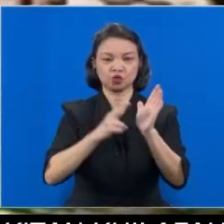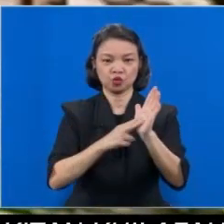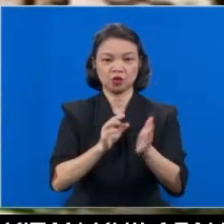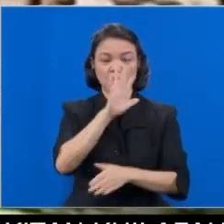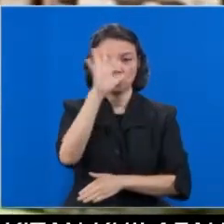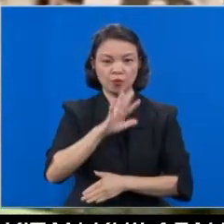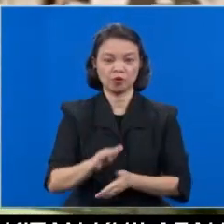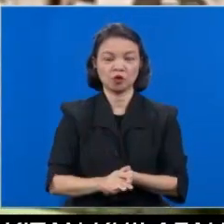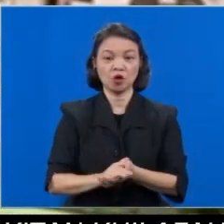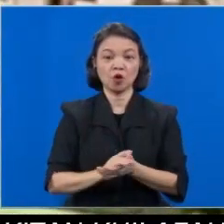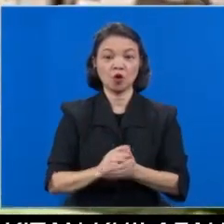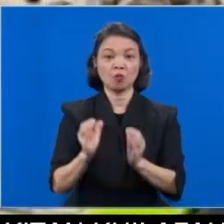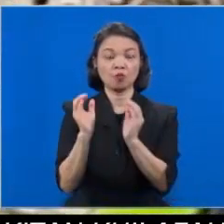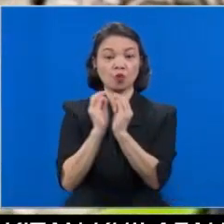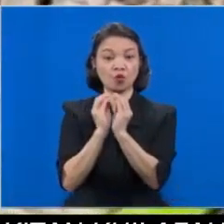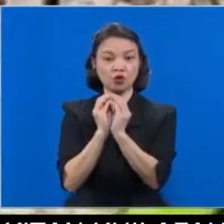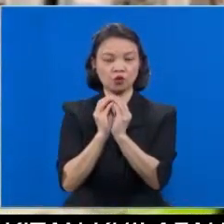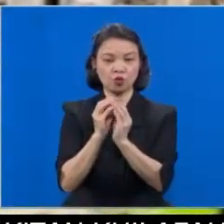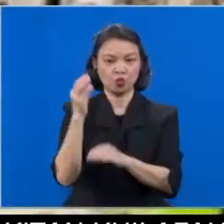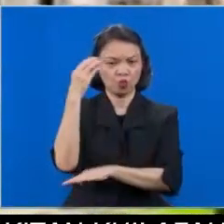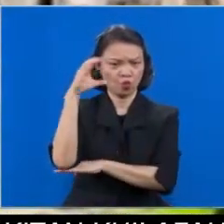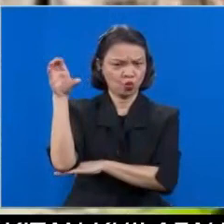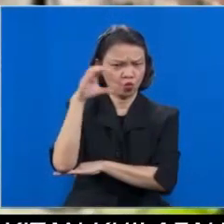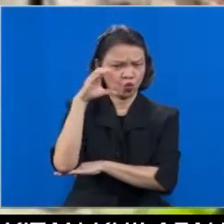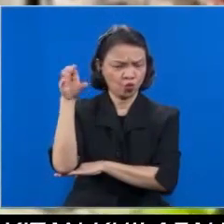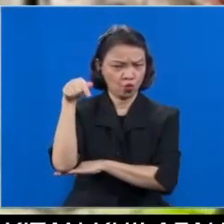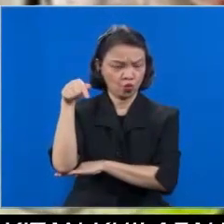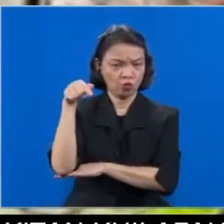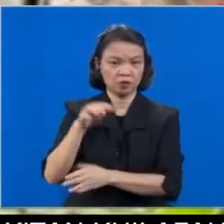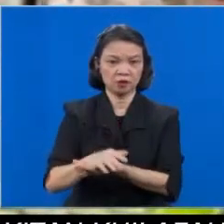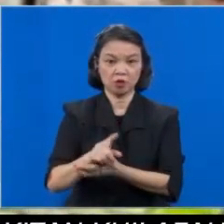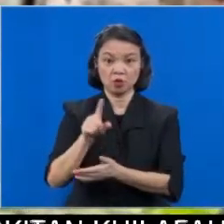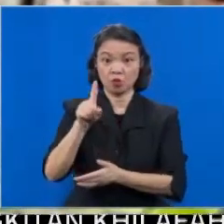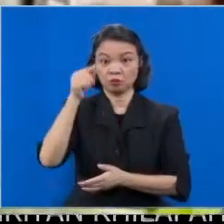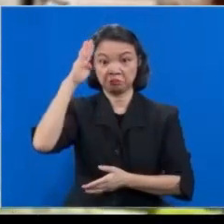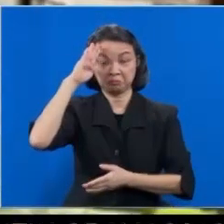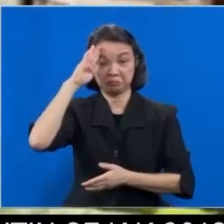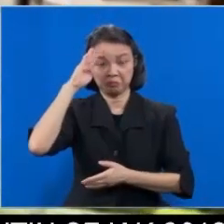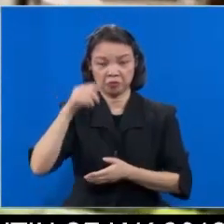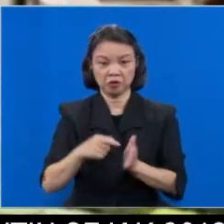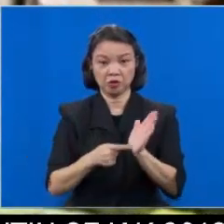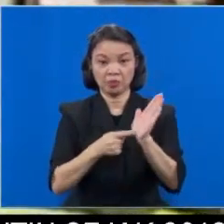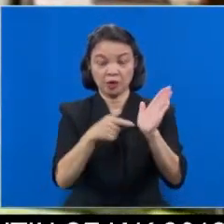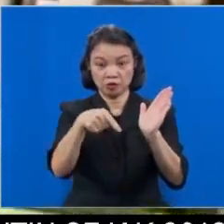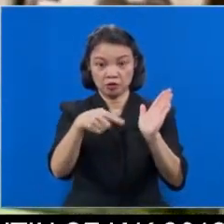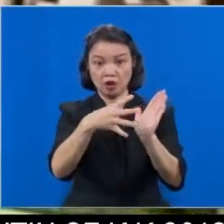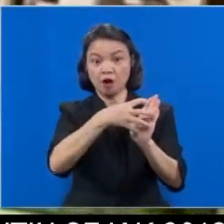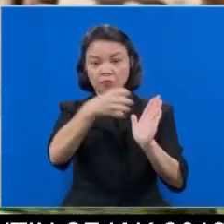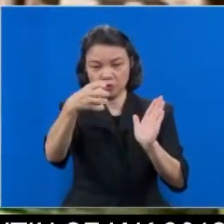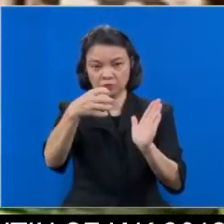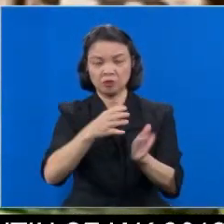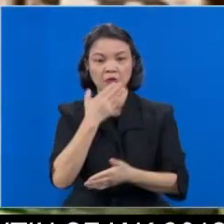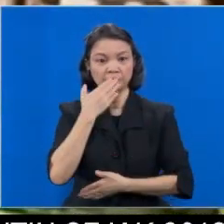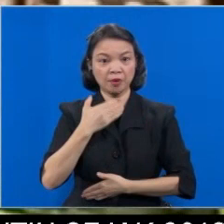terekam kamera pengawas. Dalam video, tampak pelaku menggasak satu unit ponsel yang sedang dipajang di etalase saat pemilik